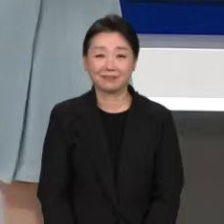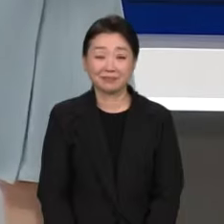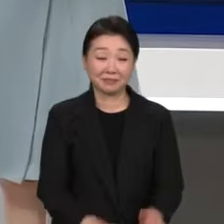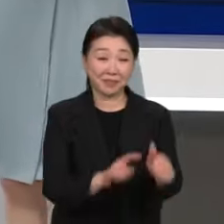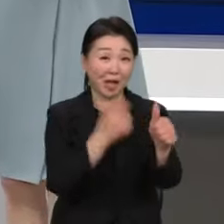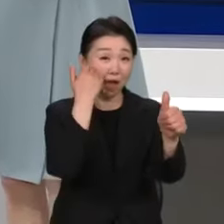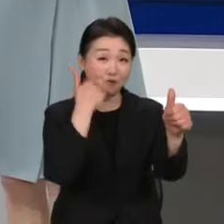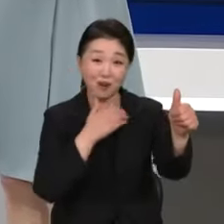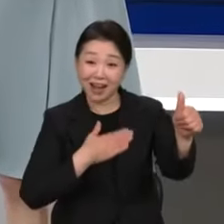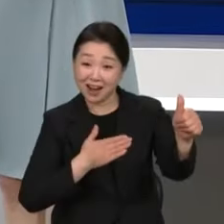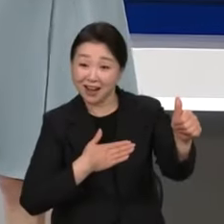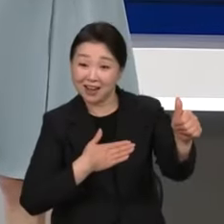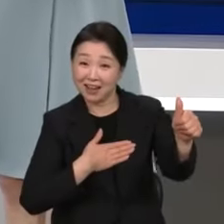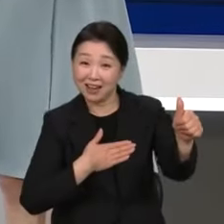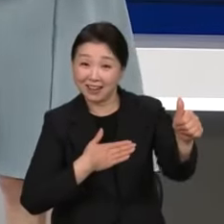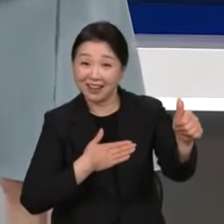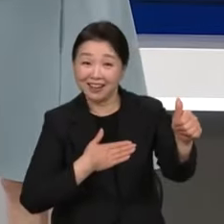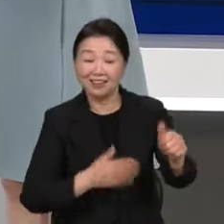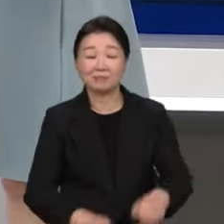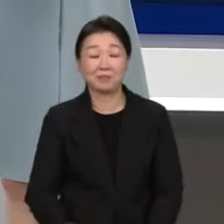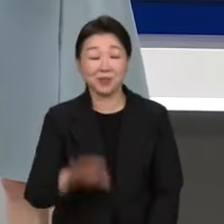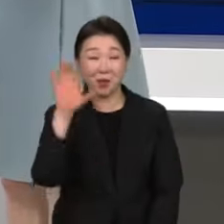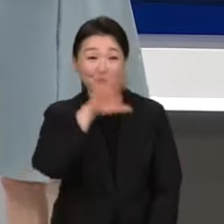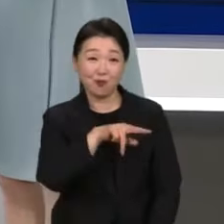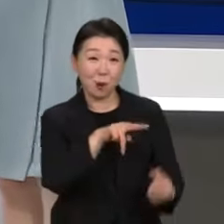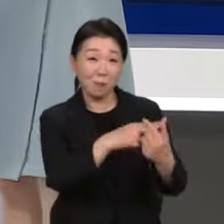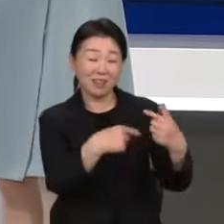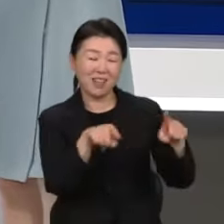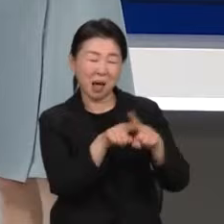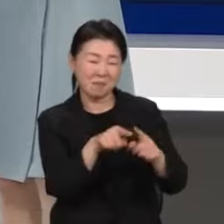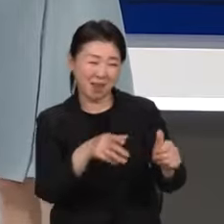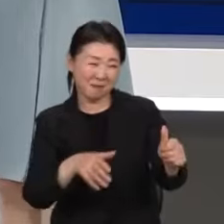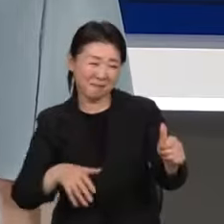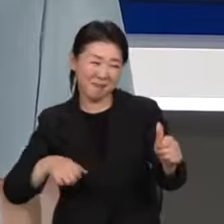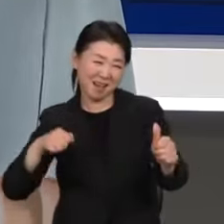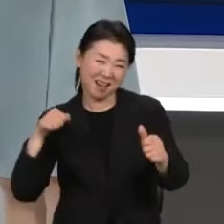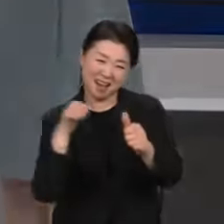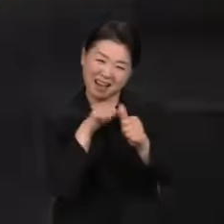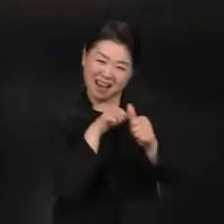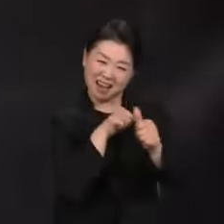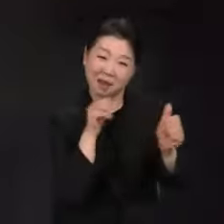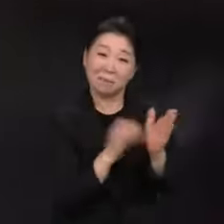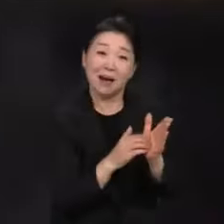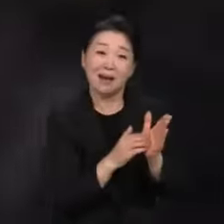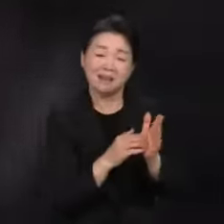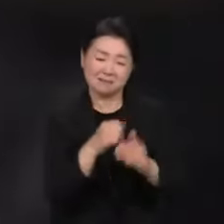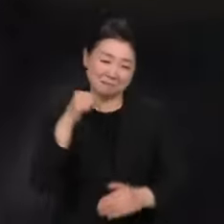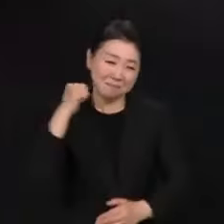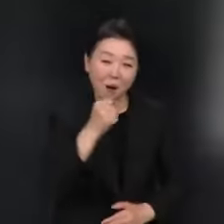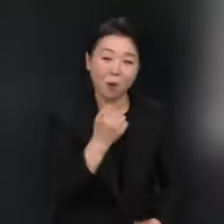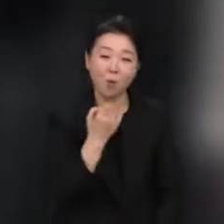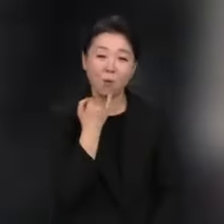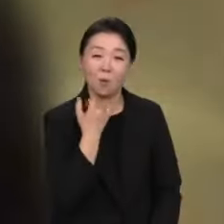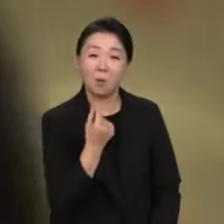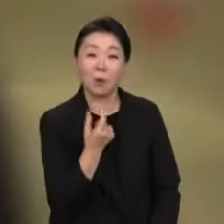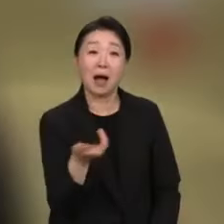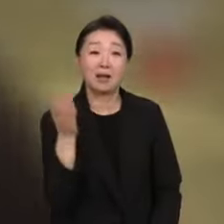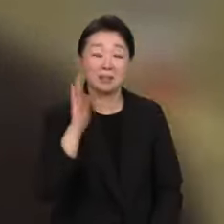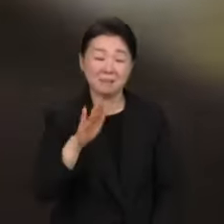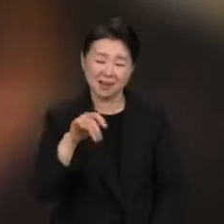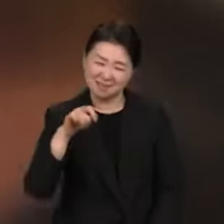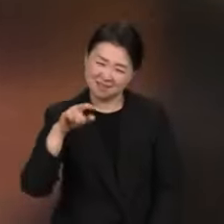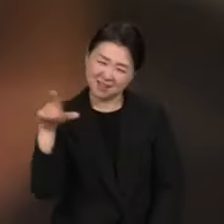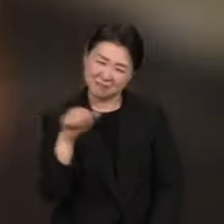이 선수가 누군지 아시겠나요? 훈련 파트너를 거세게 몰아붙이는데요. 파워도 좋지만 무엇보다